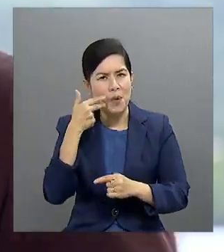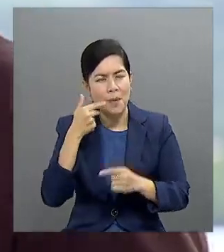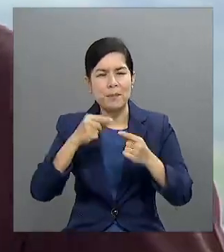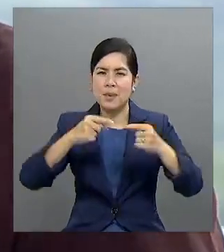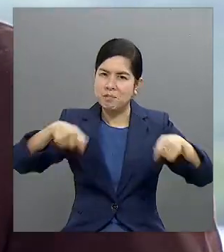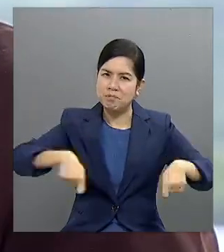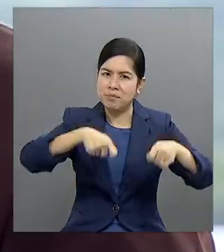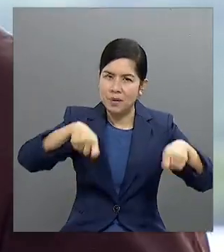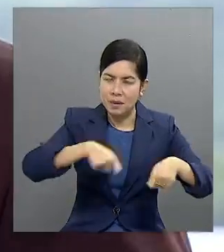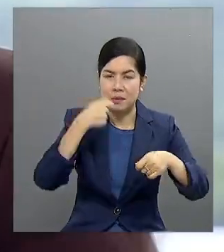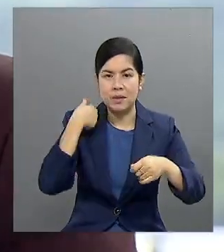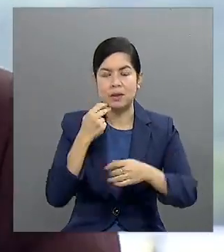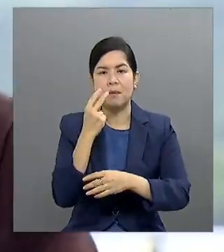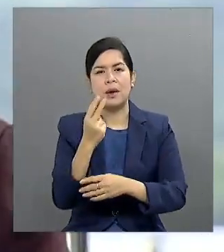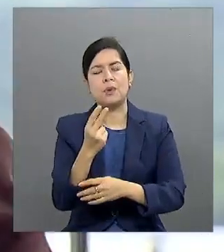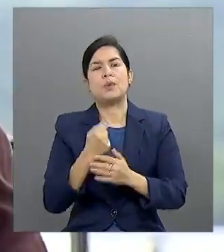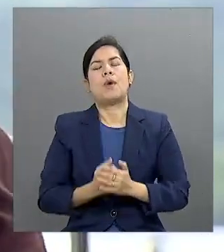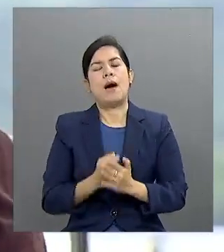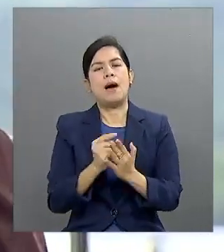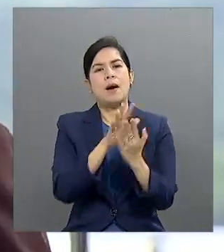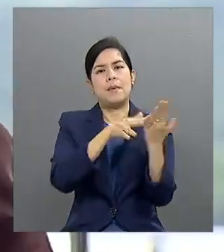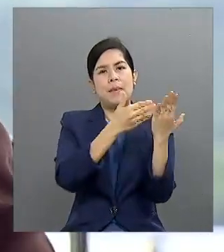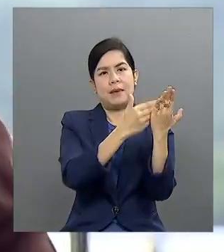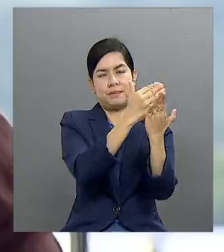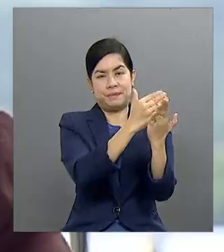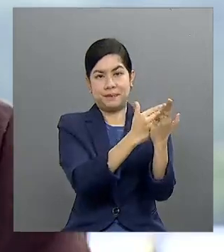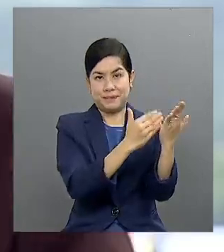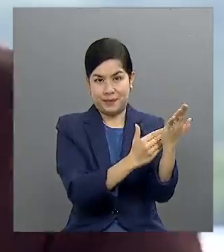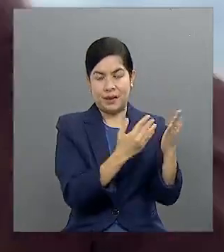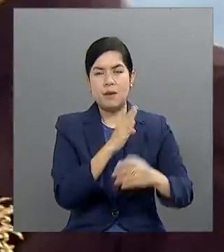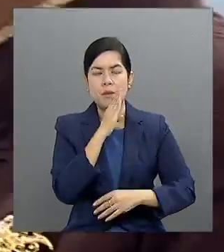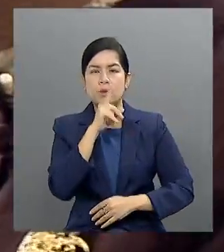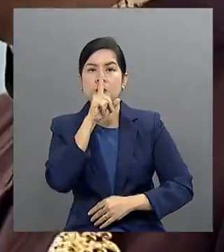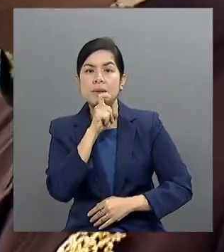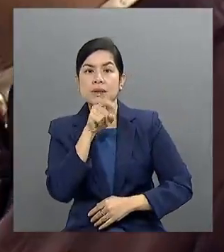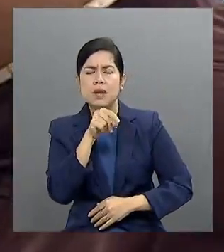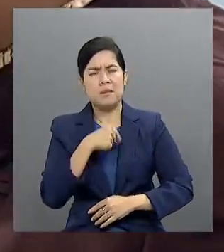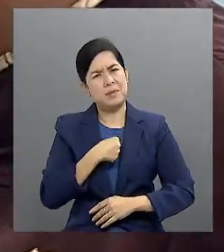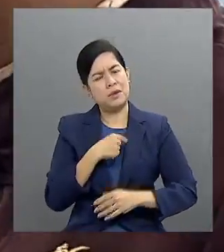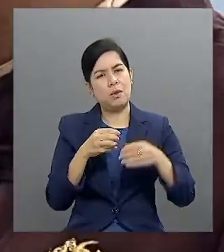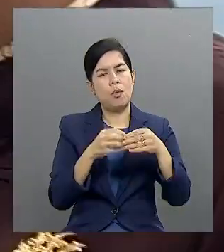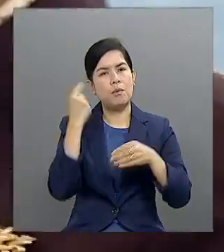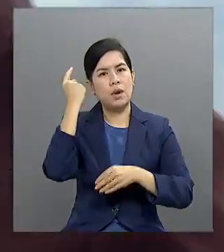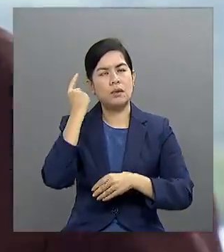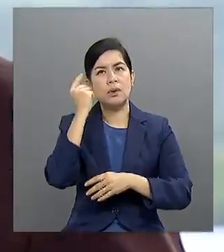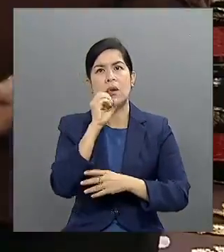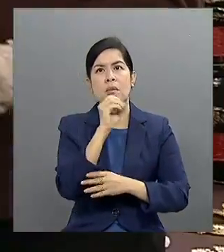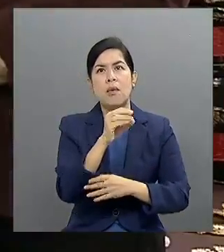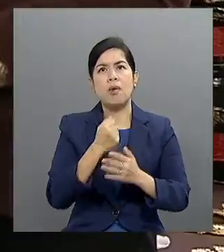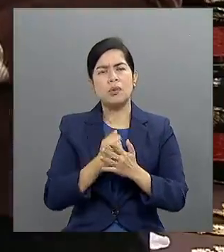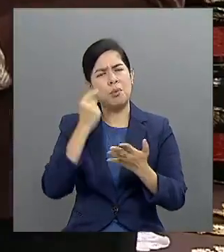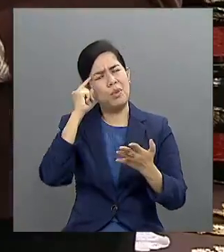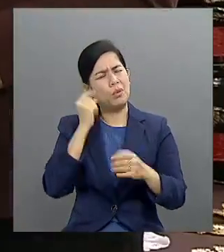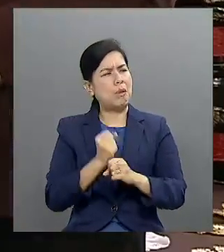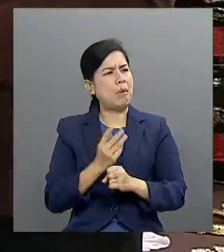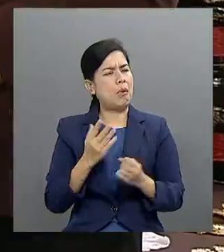historical house อันนี้เป็นโปรแกรมแต่พอถึงวันอาทิตย์เนี่ยนักท่องเที่ยวมาเที่ยวที่เมืองเก่าเนี่ยบอกว่าเอ๊ะไม่มีกิจกรรมอะไรทำเลย คนส่วนใหญ่มาแค่มาเ